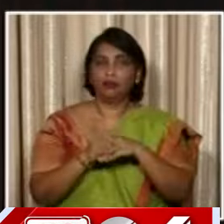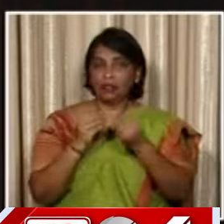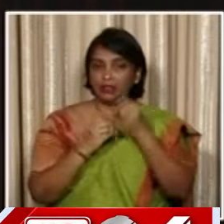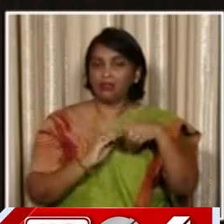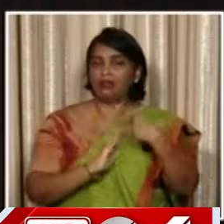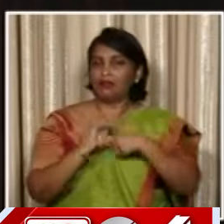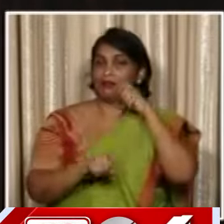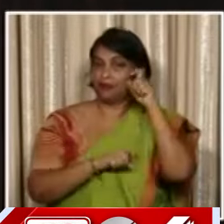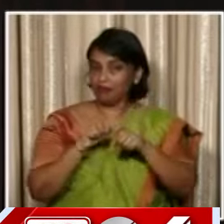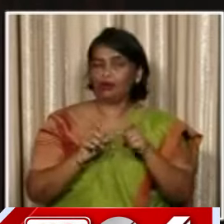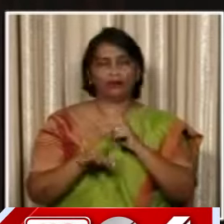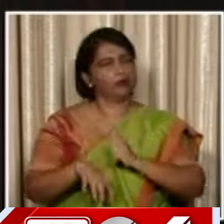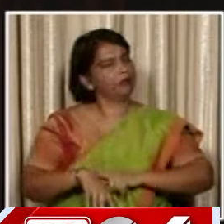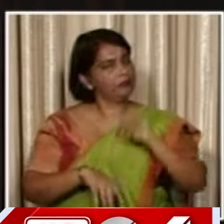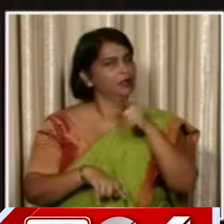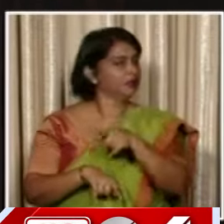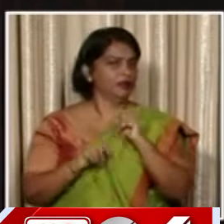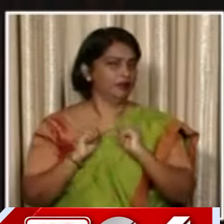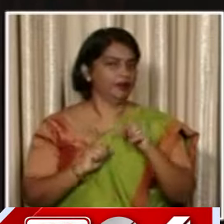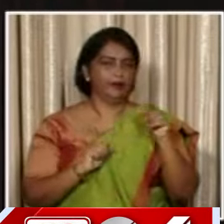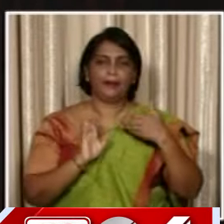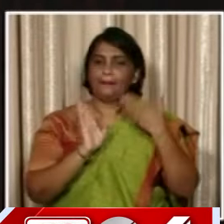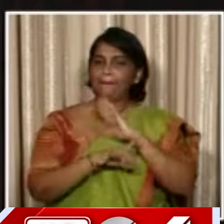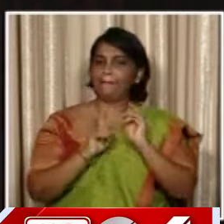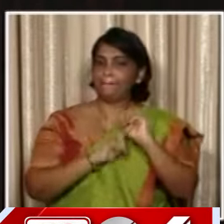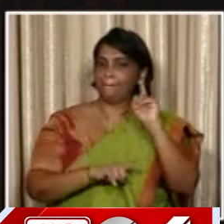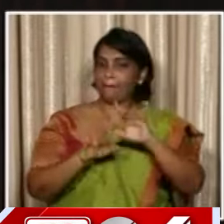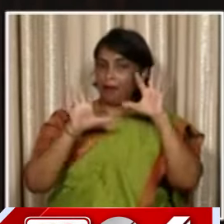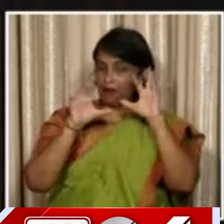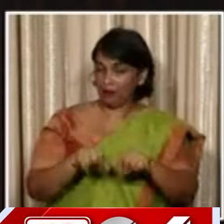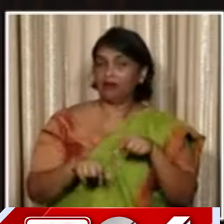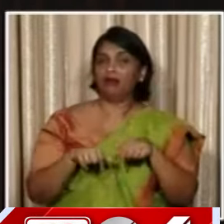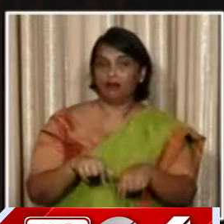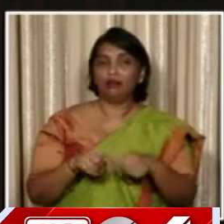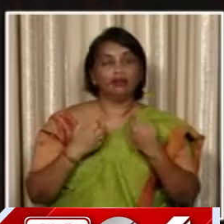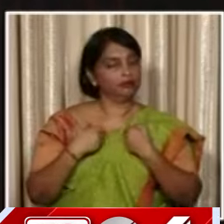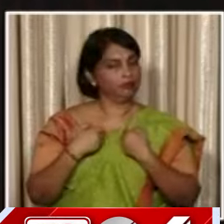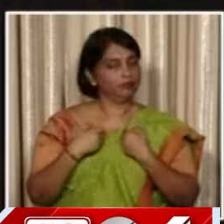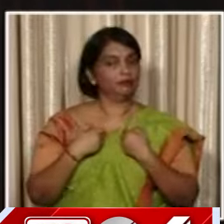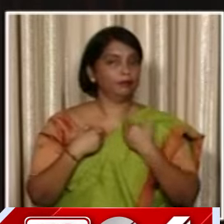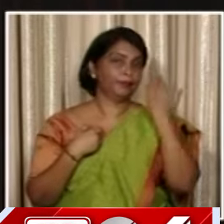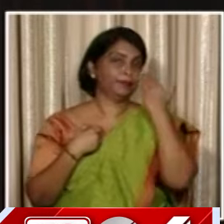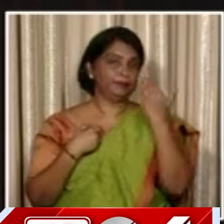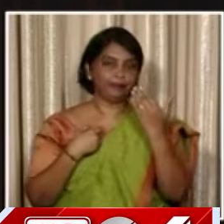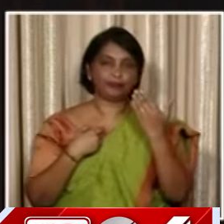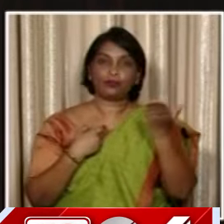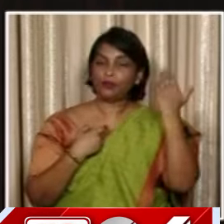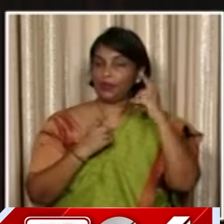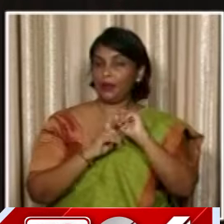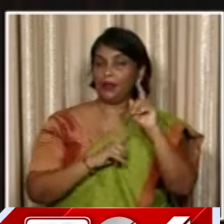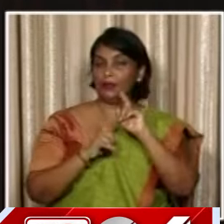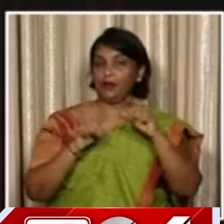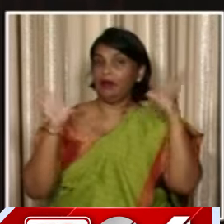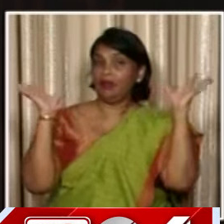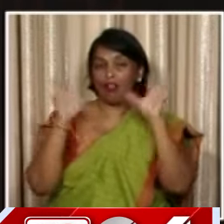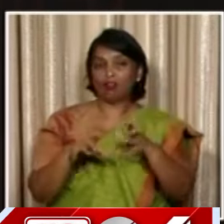රටේ ජනතාව ඉතා අවාසනාවන්තයි. මොකද එදා පාර්ලිමේන්තුව වට කරලා අද අපිට පේනවා එදා පාර්ලිමේන්තුව වට කරා